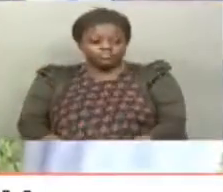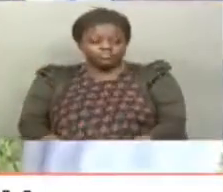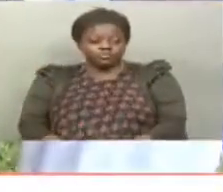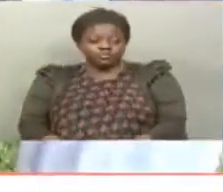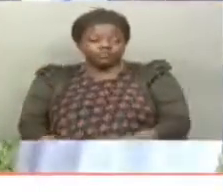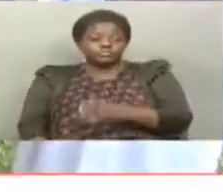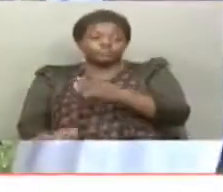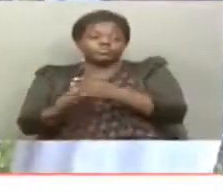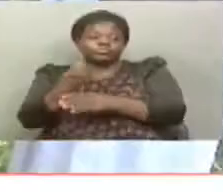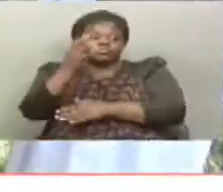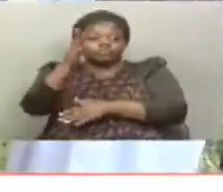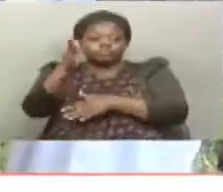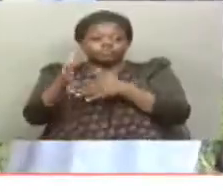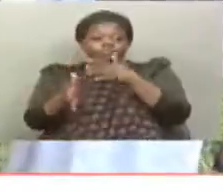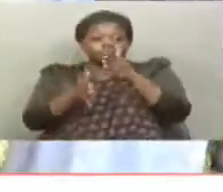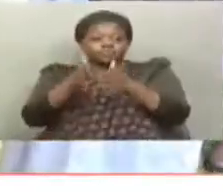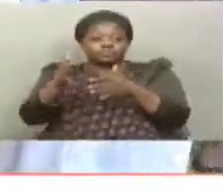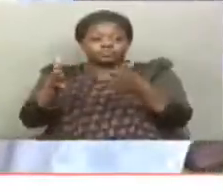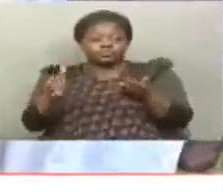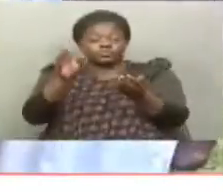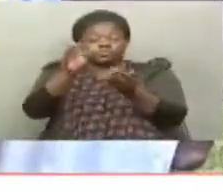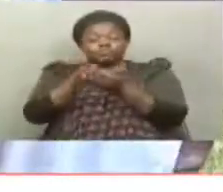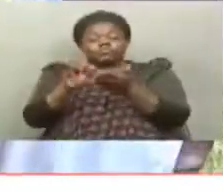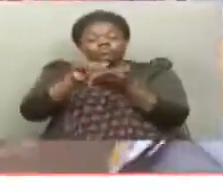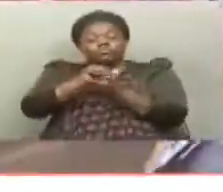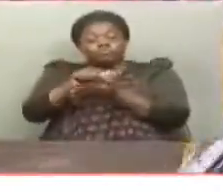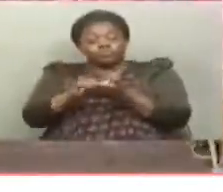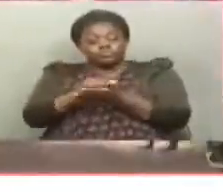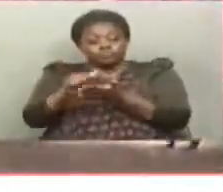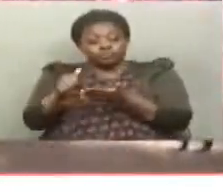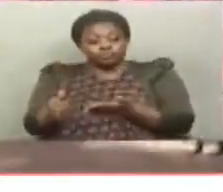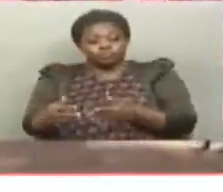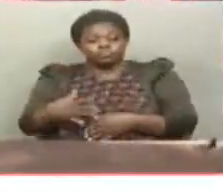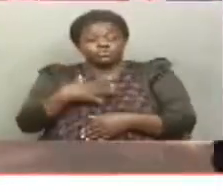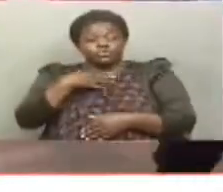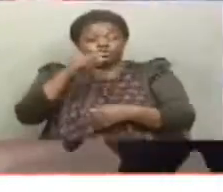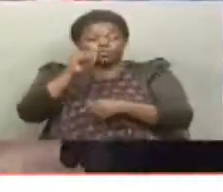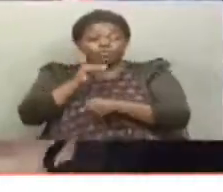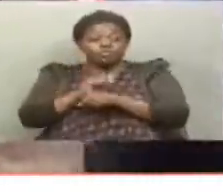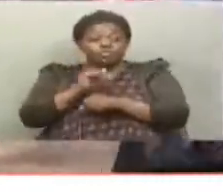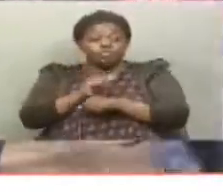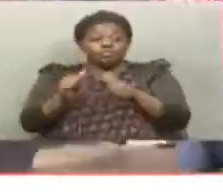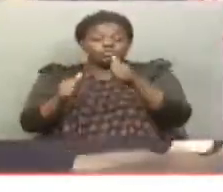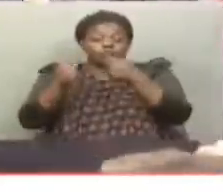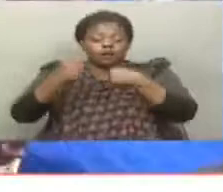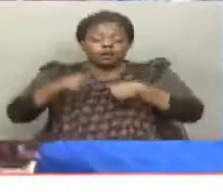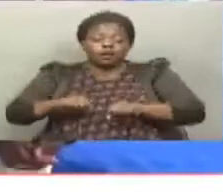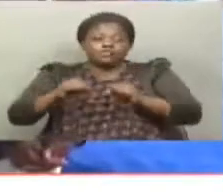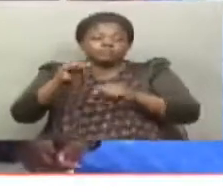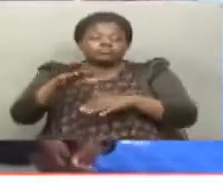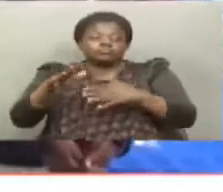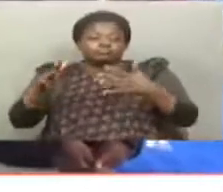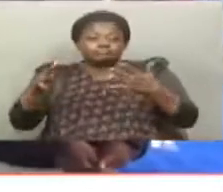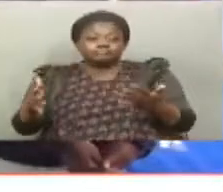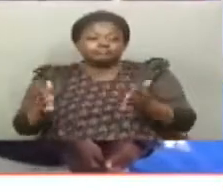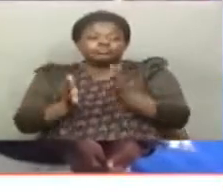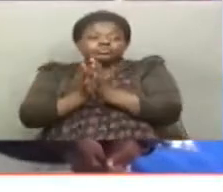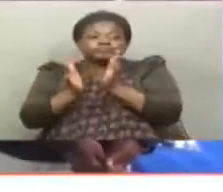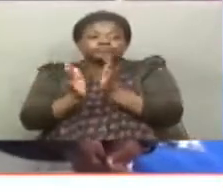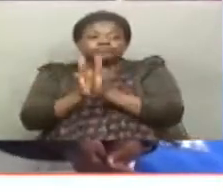Asimbye omuti ng'akabonero akokuma obutonde bw'ensi. Bamulambuza emirimu egikolebwa wano. Setuba mbulidde